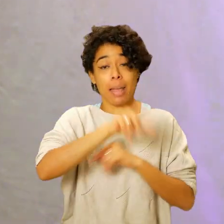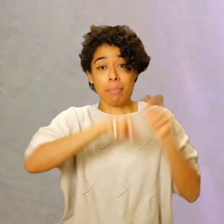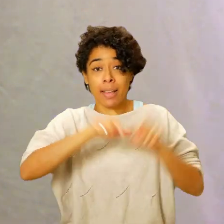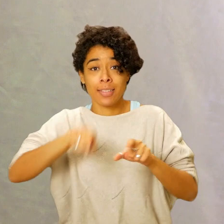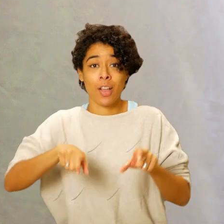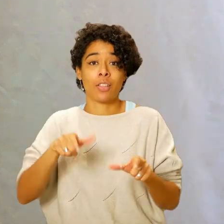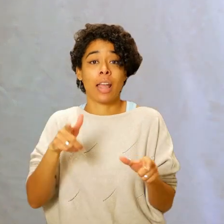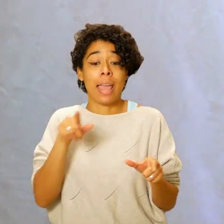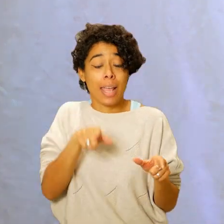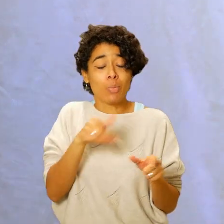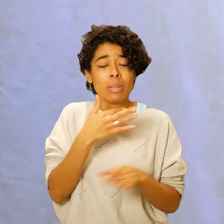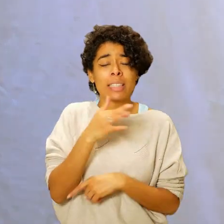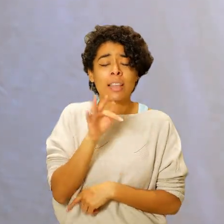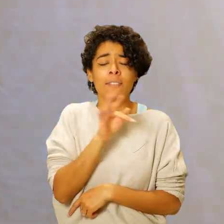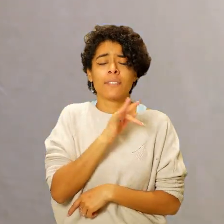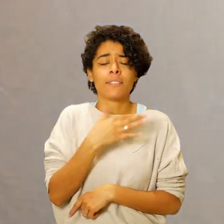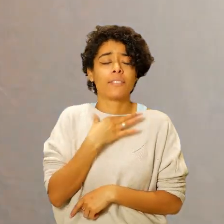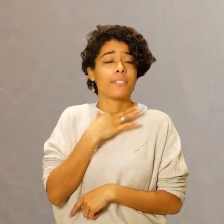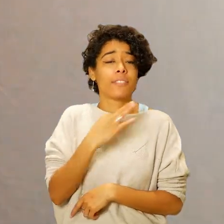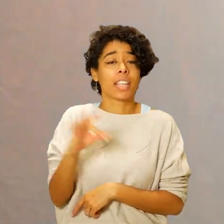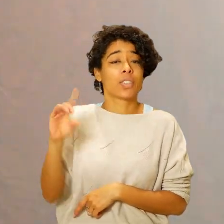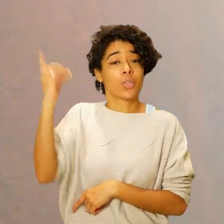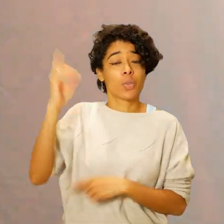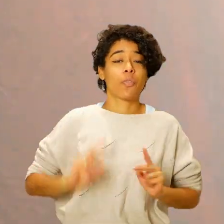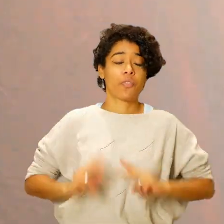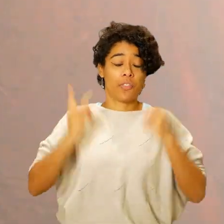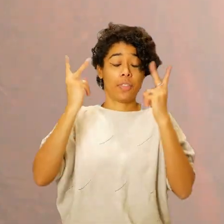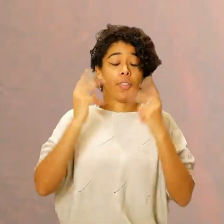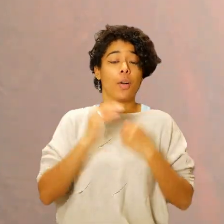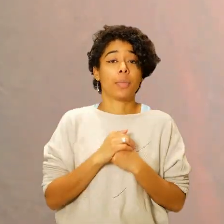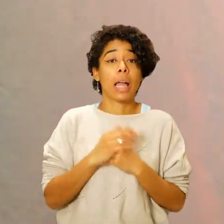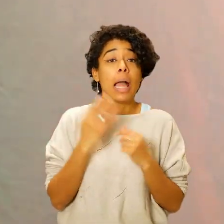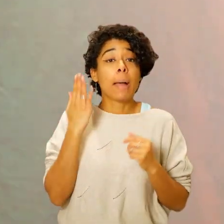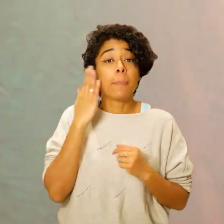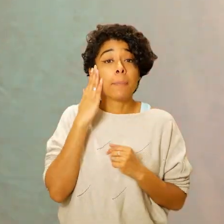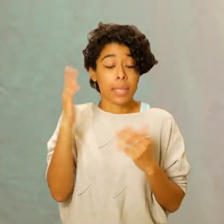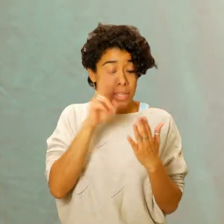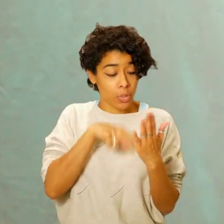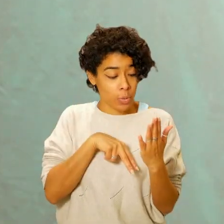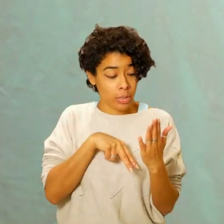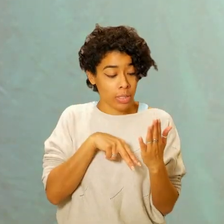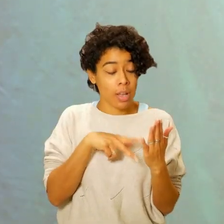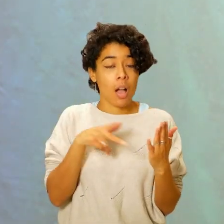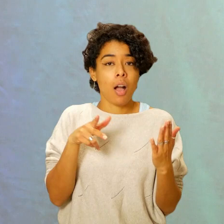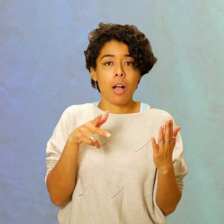vivant. Quand tu lis les Écritures, c'est le cœur de Jésus que tu lis pour toi.